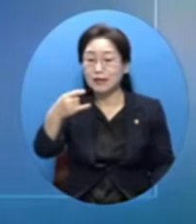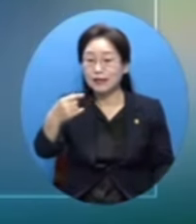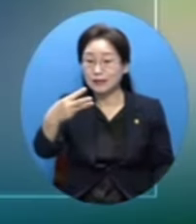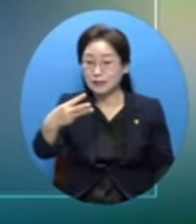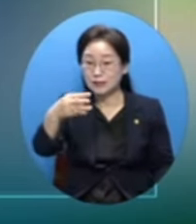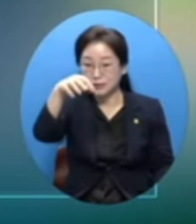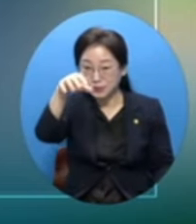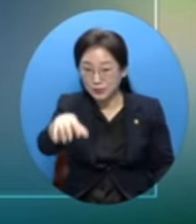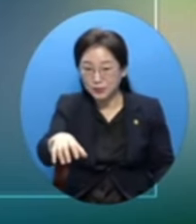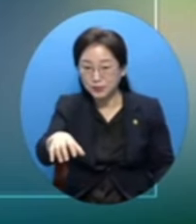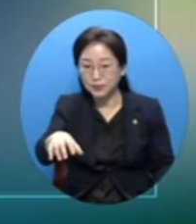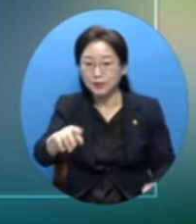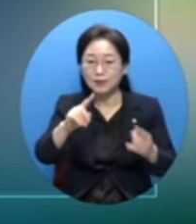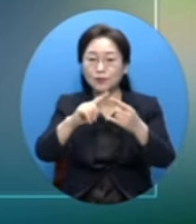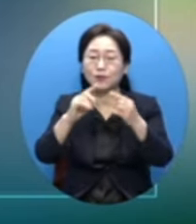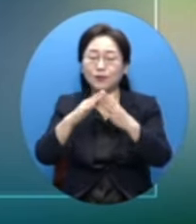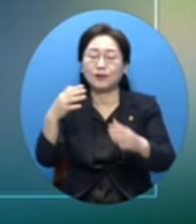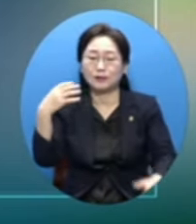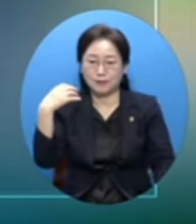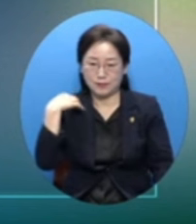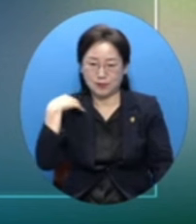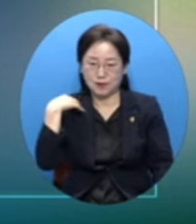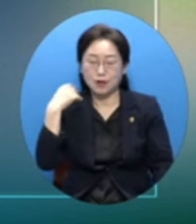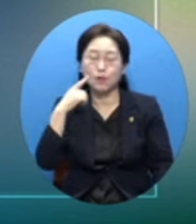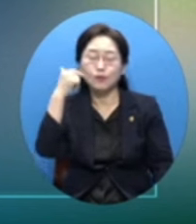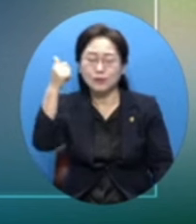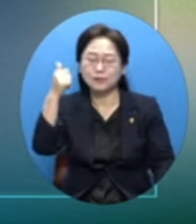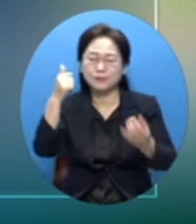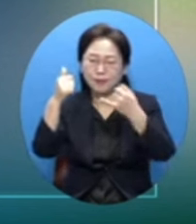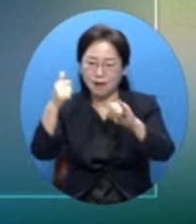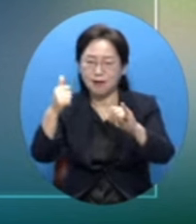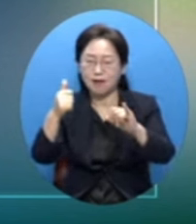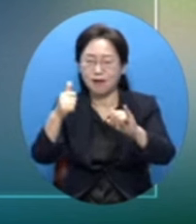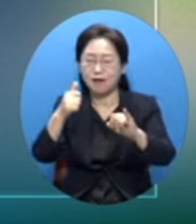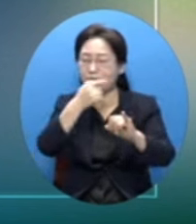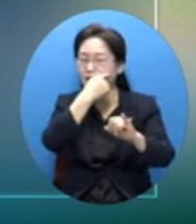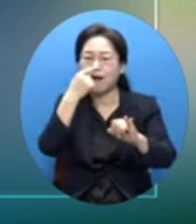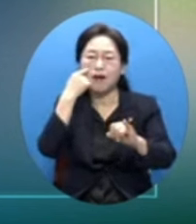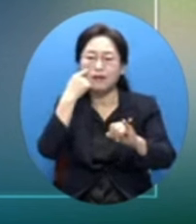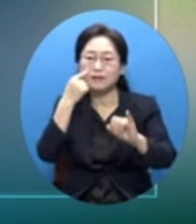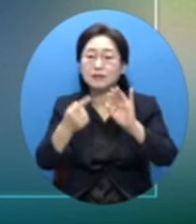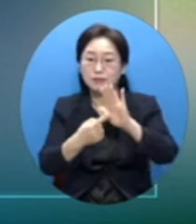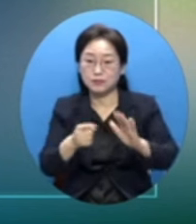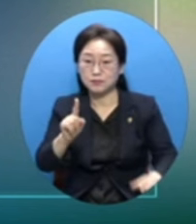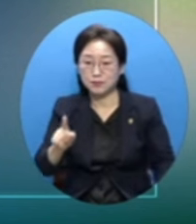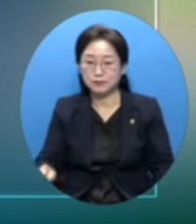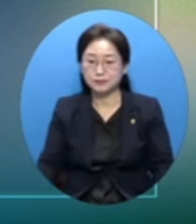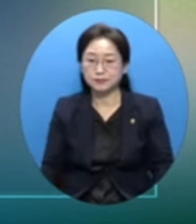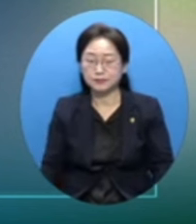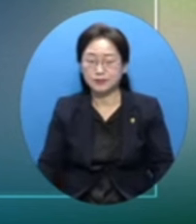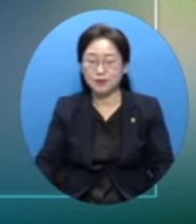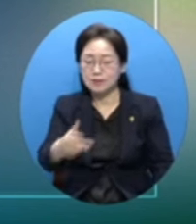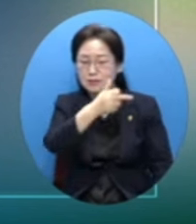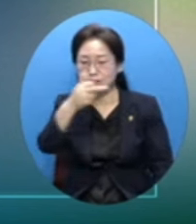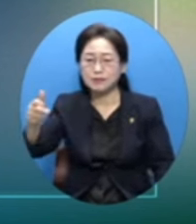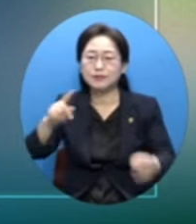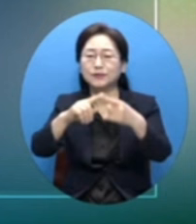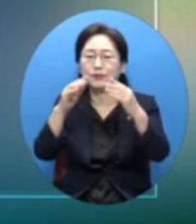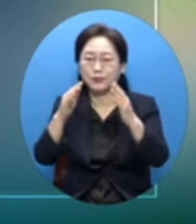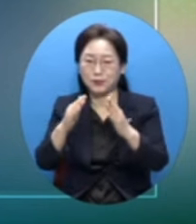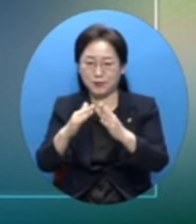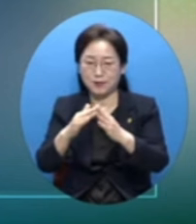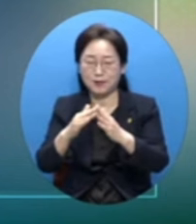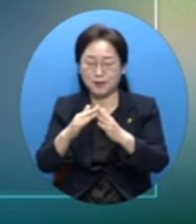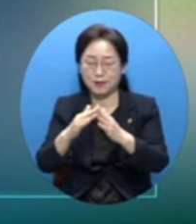목사님께서 자기 딸에 대한 간증을 하셨습니다. 시애틀에서 대형 교회로 그 지역에 큰 영향을